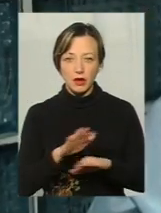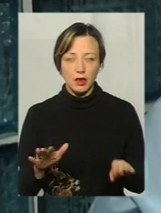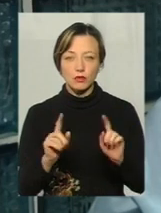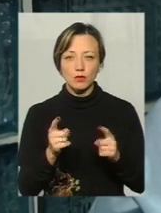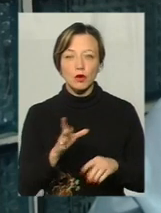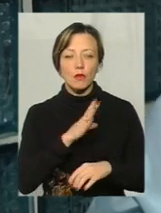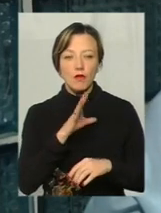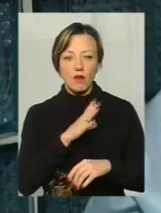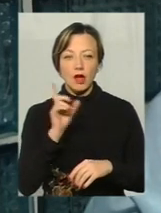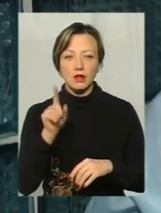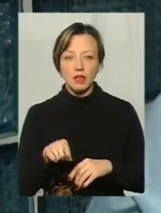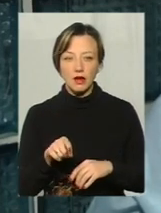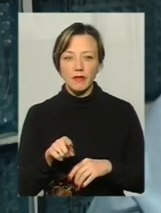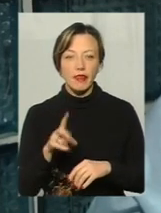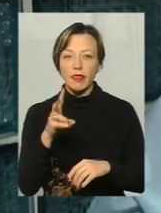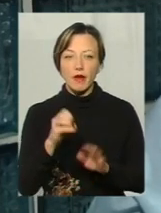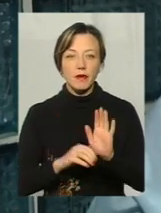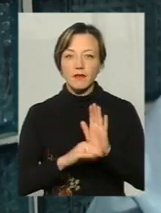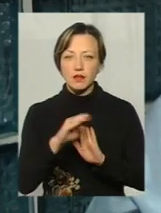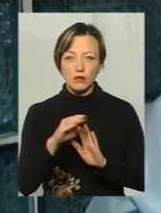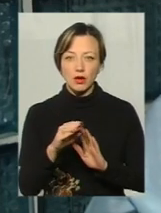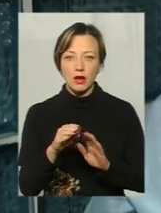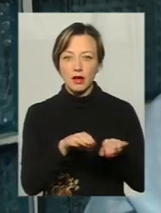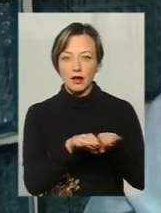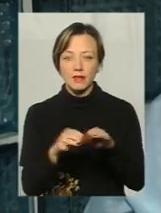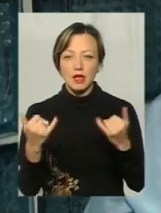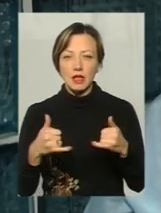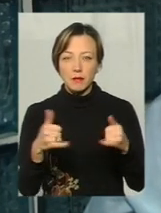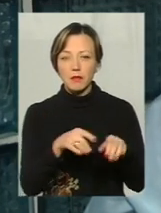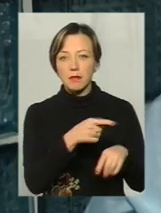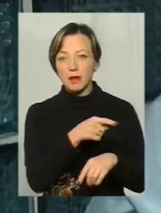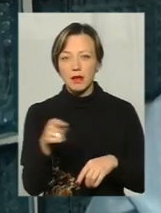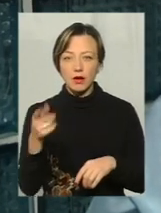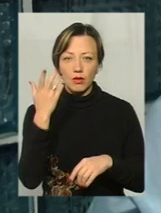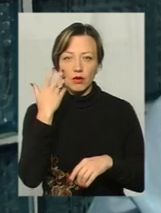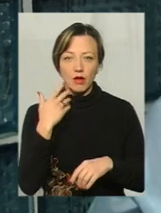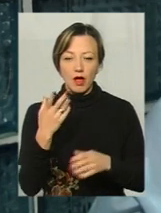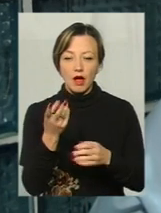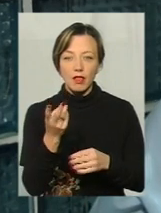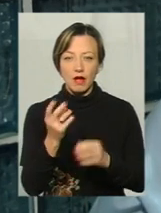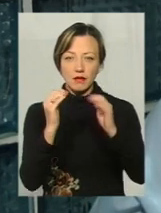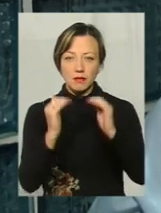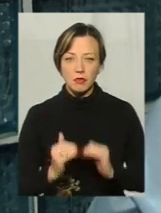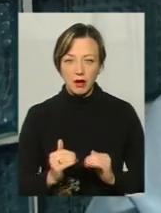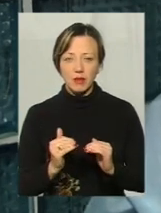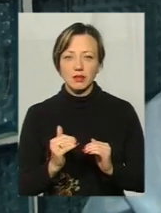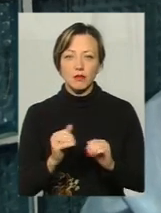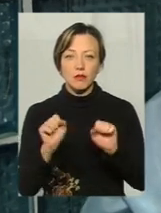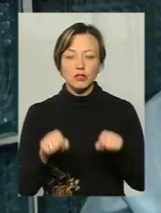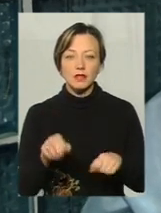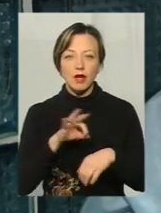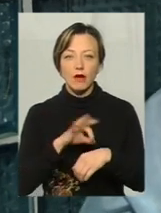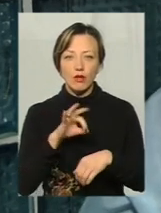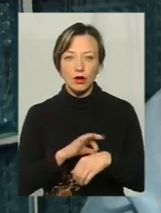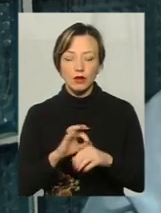що бувають навіть не при високих дозах хімії такі періоди, що коли падають аналізи, немає лейкоцитів і можливість